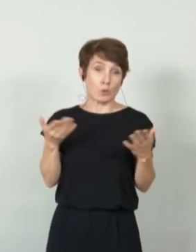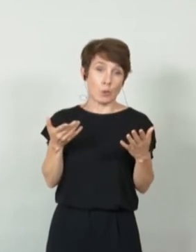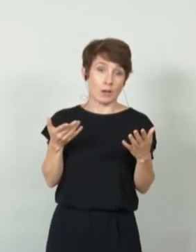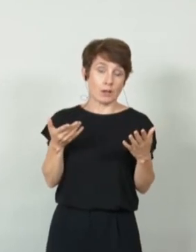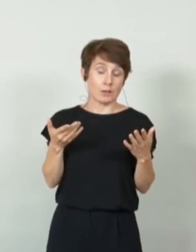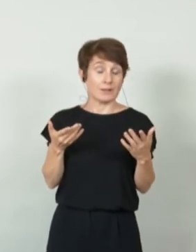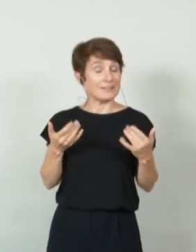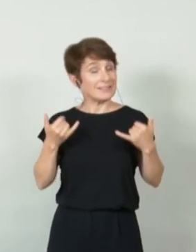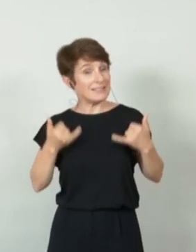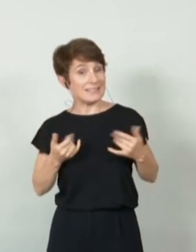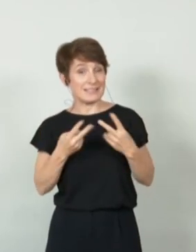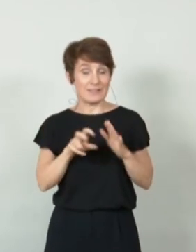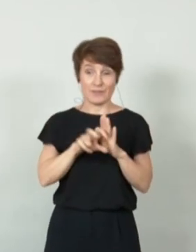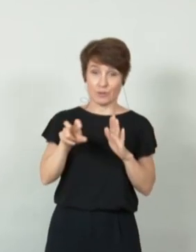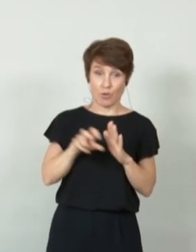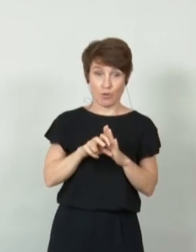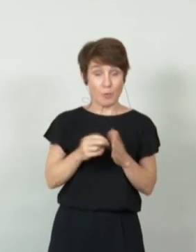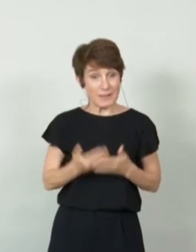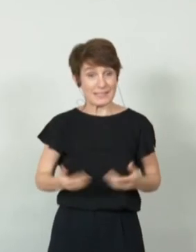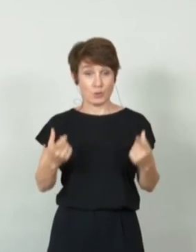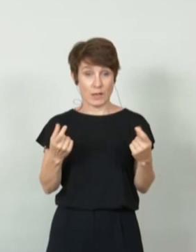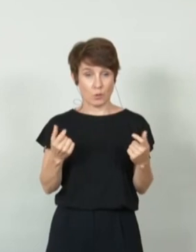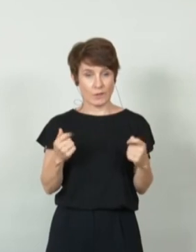reposent nos finances sont particulièrement précaires